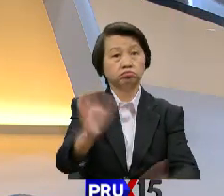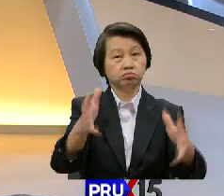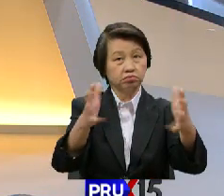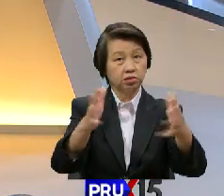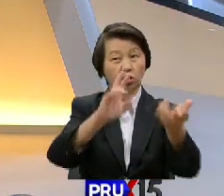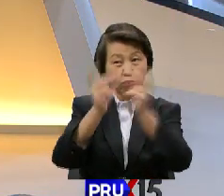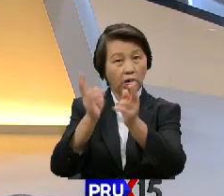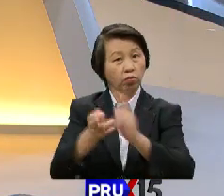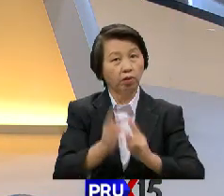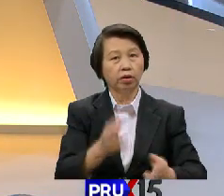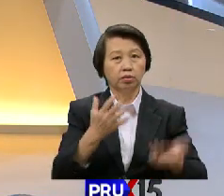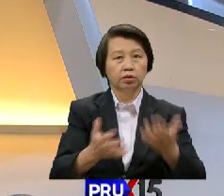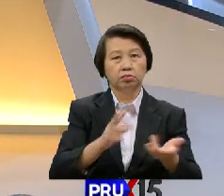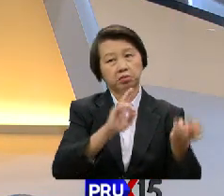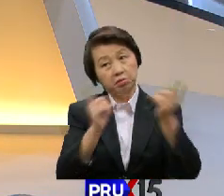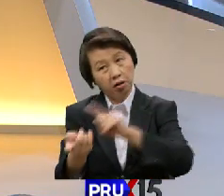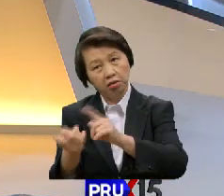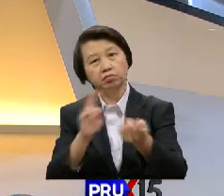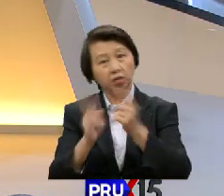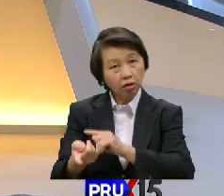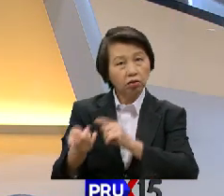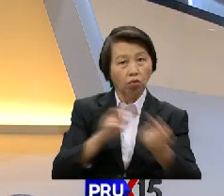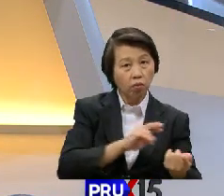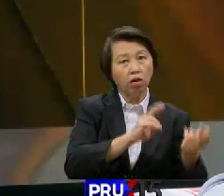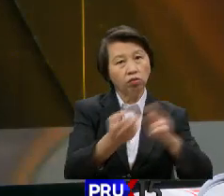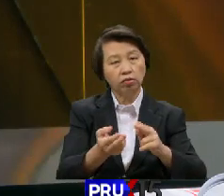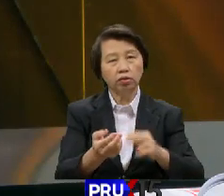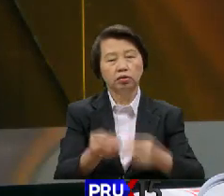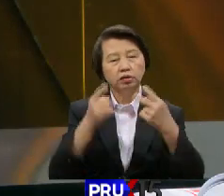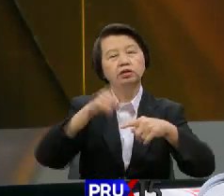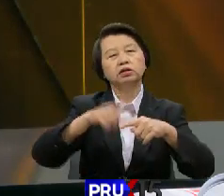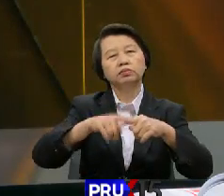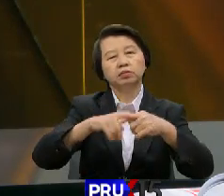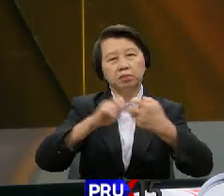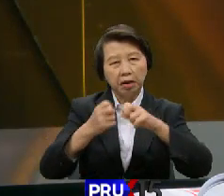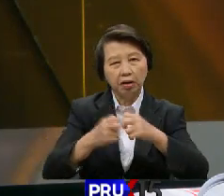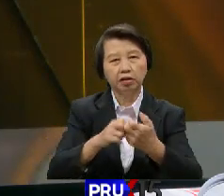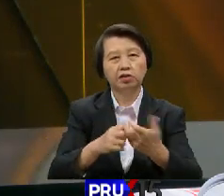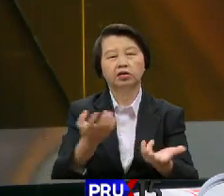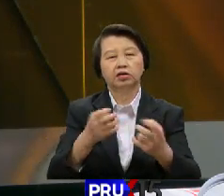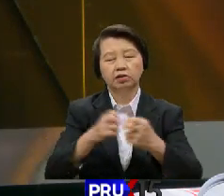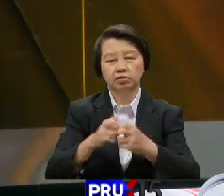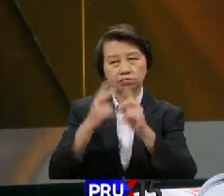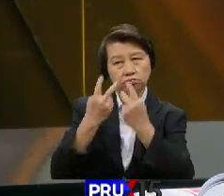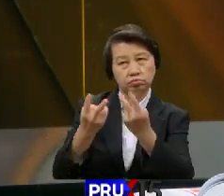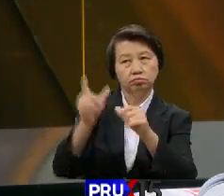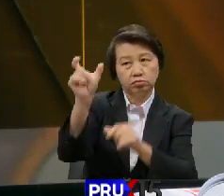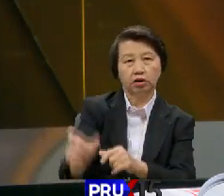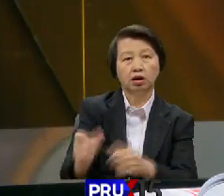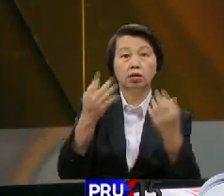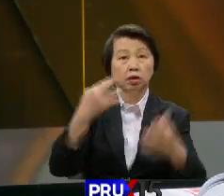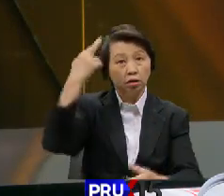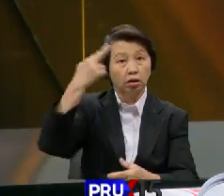mungkin mereka boleh berkali begitu saja melihat peri Yesus masuk melihat persentiman melihat bercalon jadi banyak